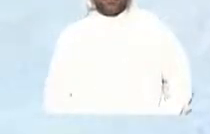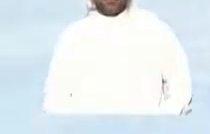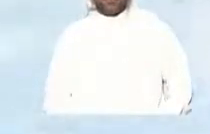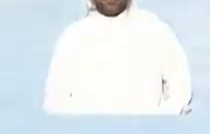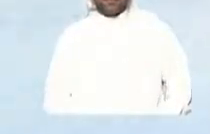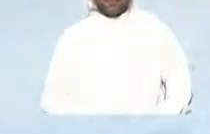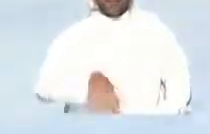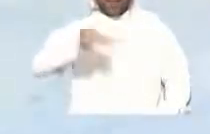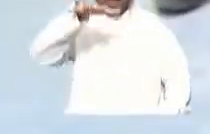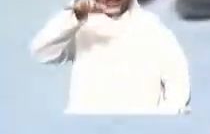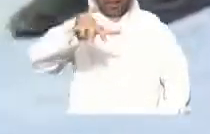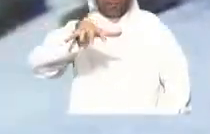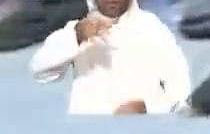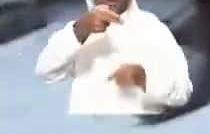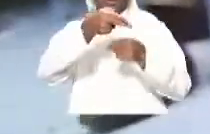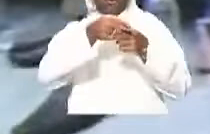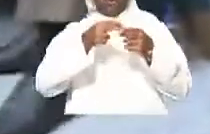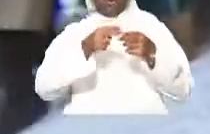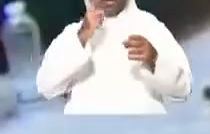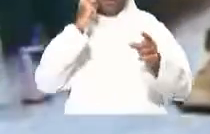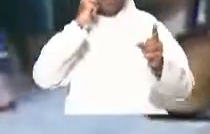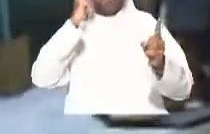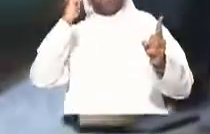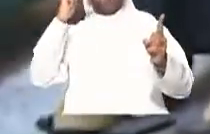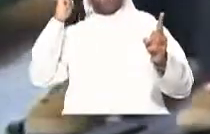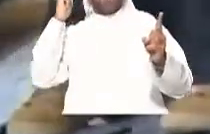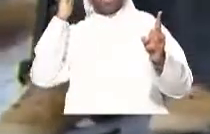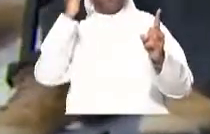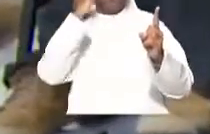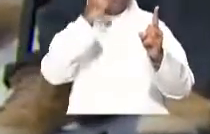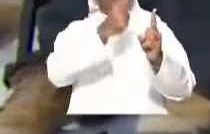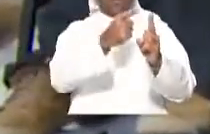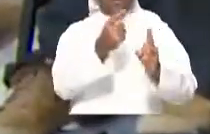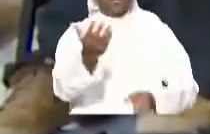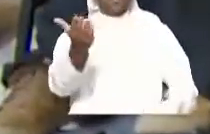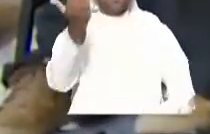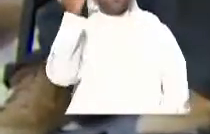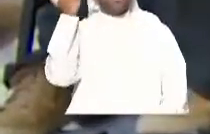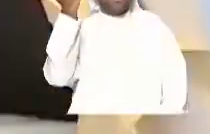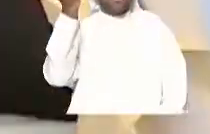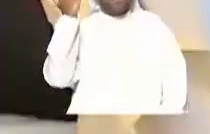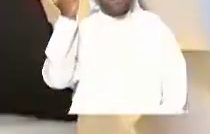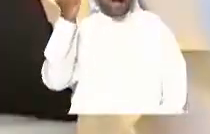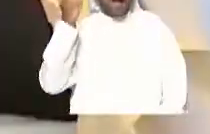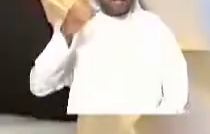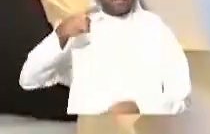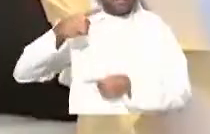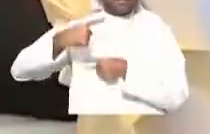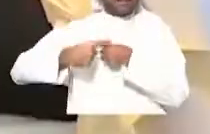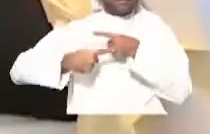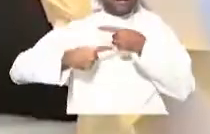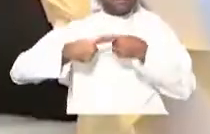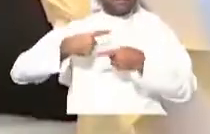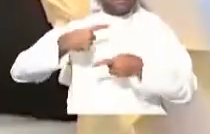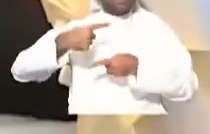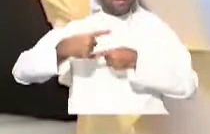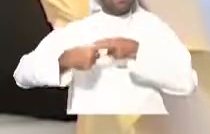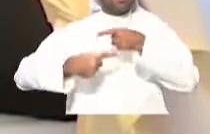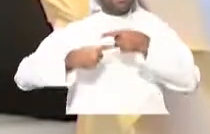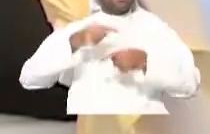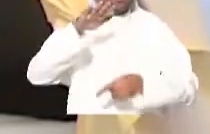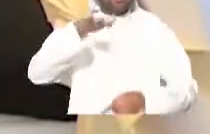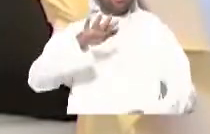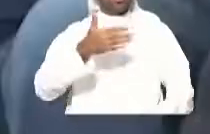تواصل دولة الكويت مسيرتها السامية في تقديم يد العون لليمنيين في شتى الاحتياجات